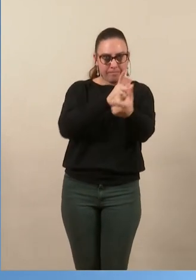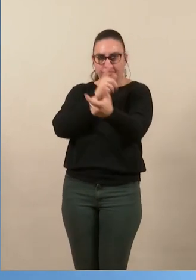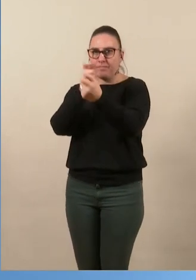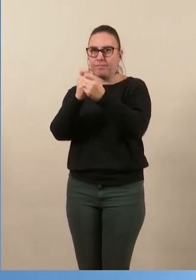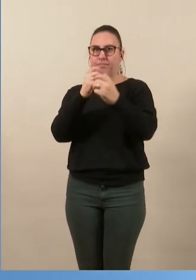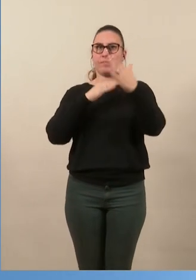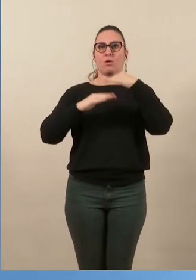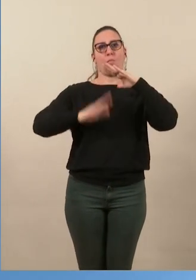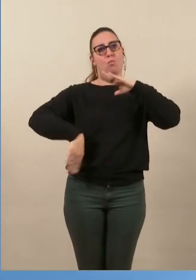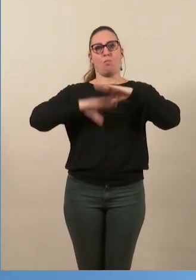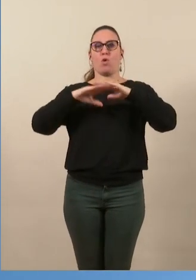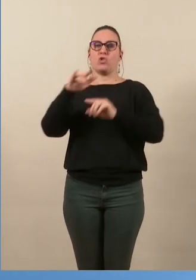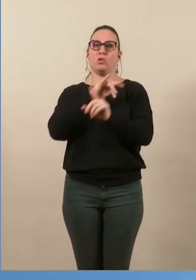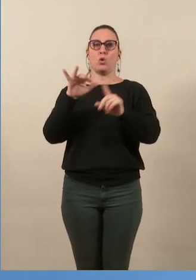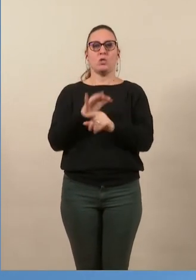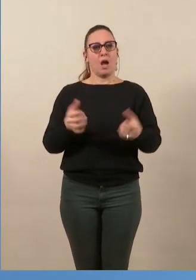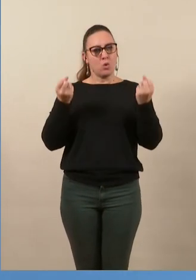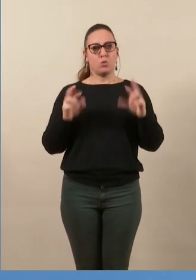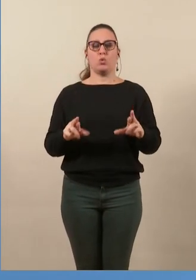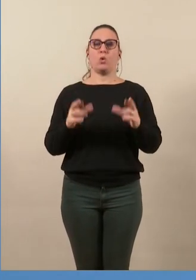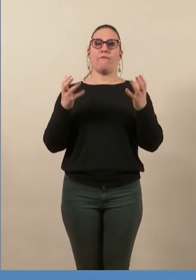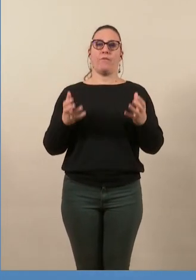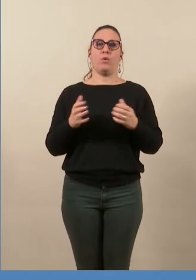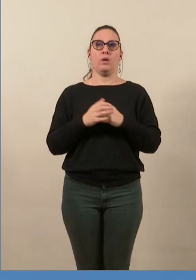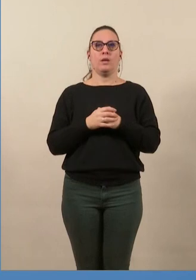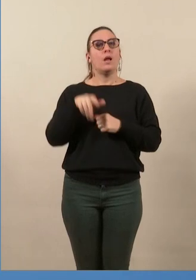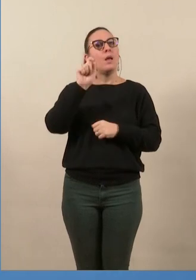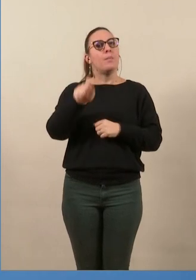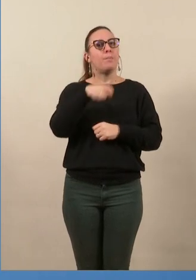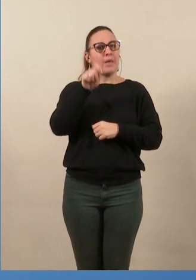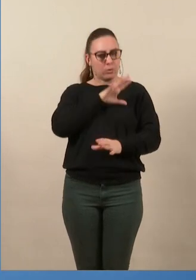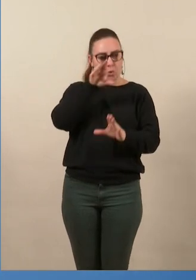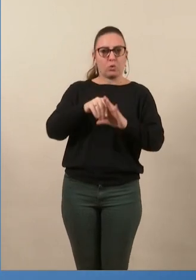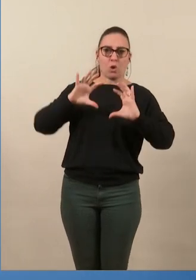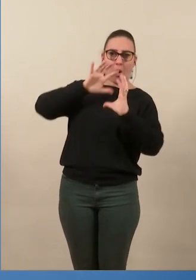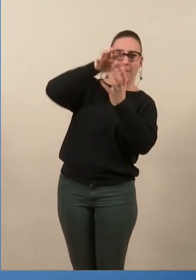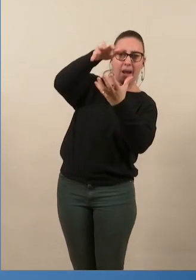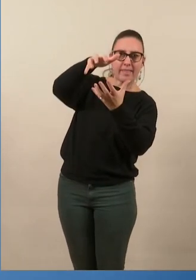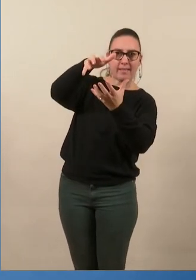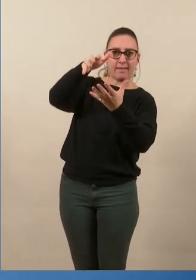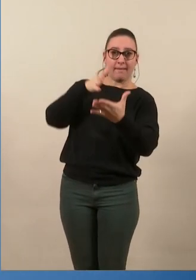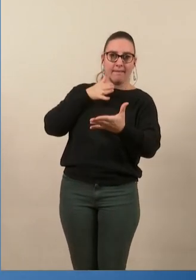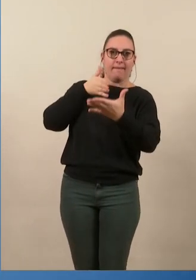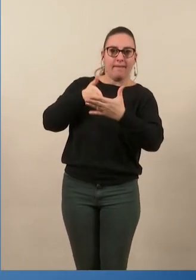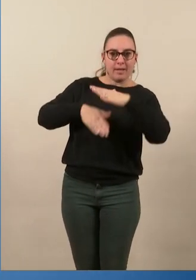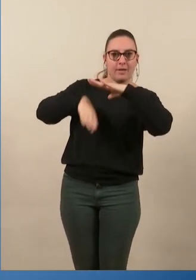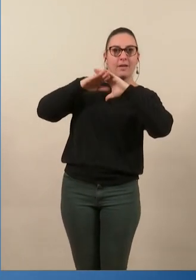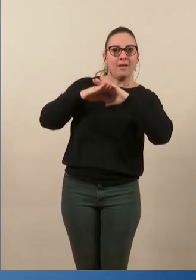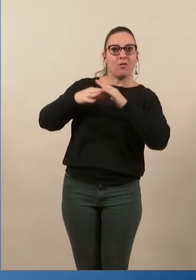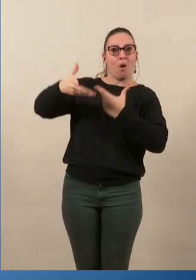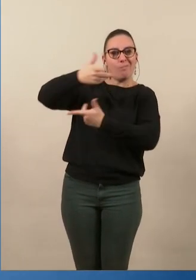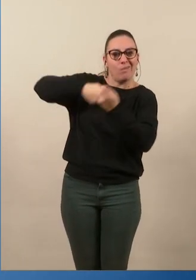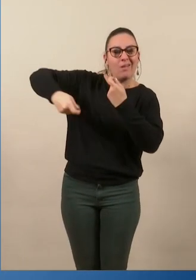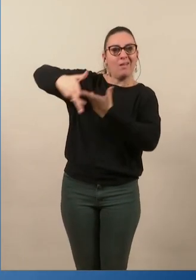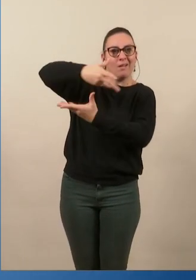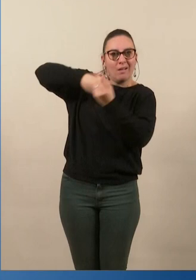plancher social tout en prenant en compte les limites de ce que la planète peut offrir et reconstituer